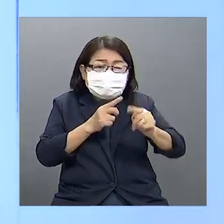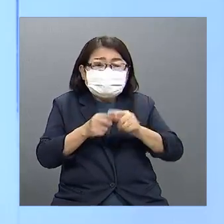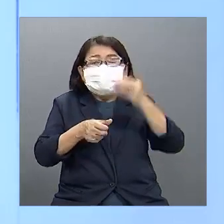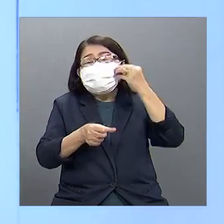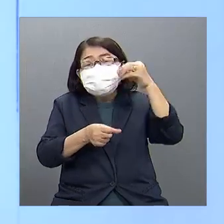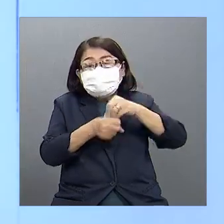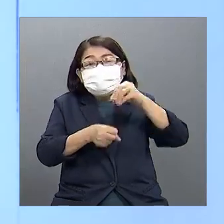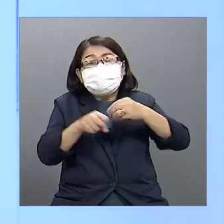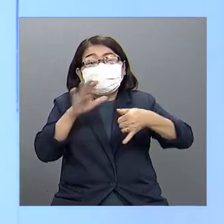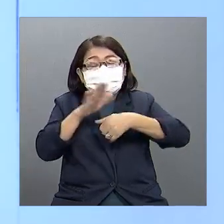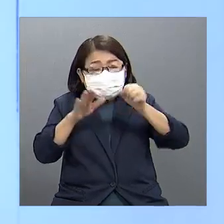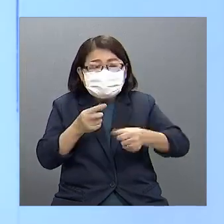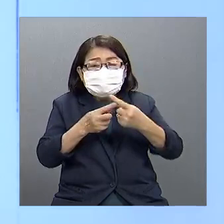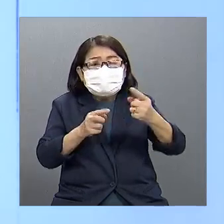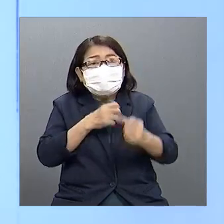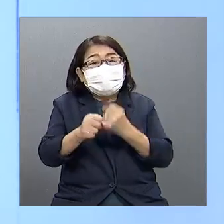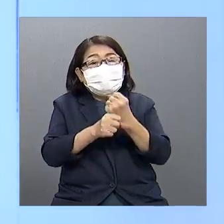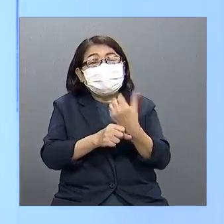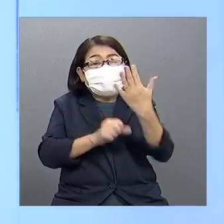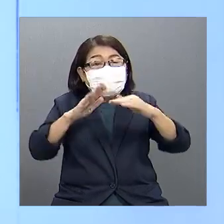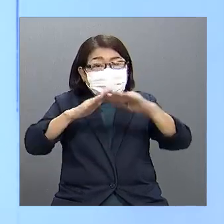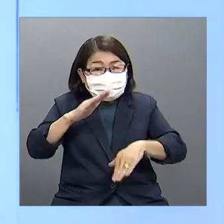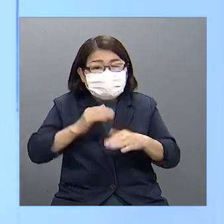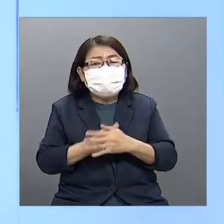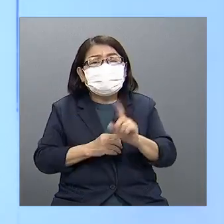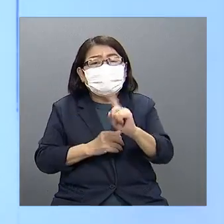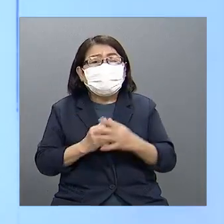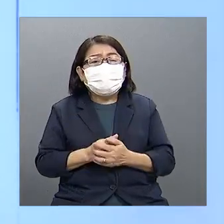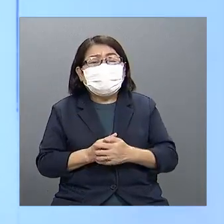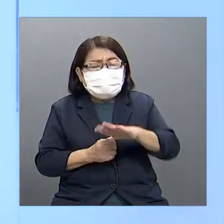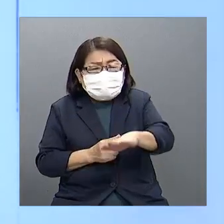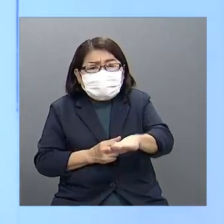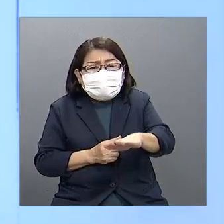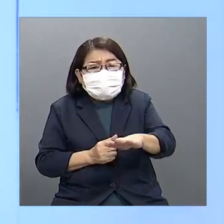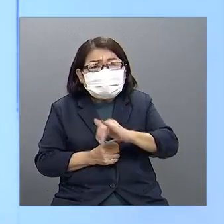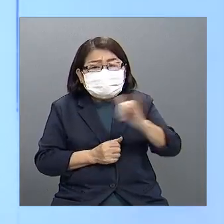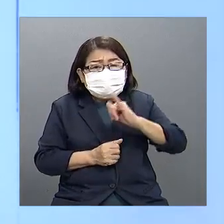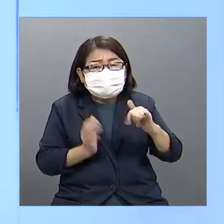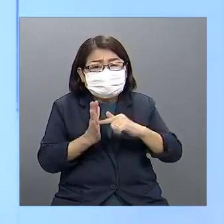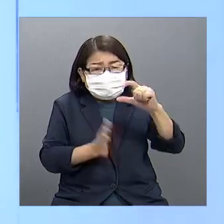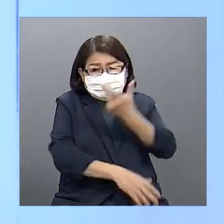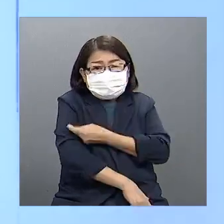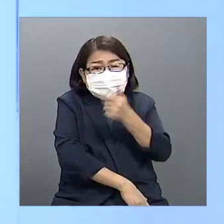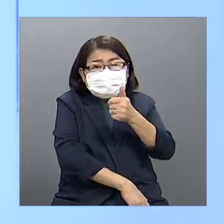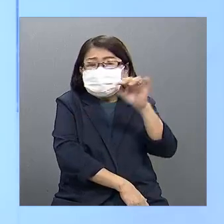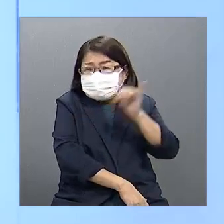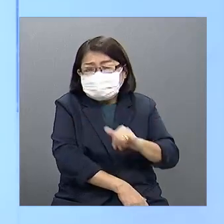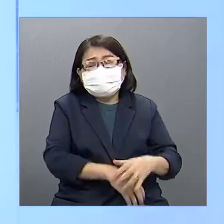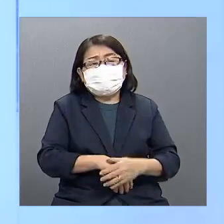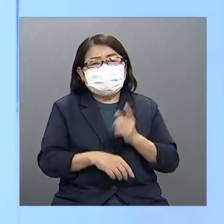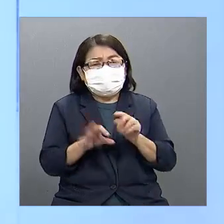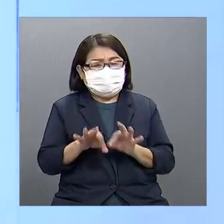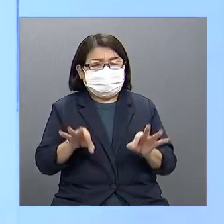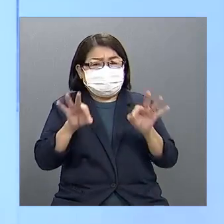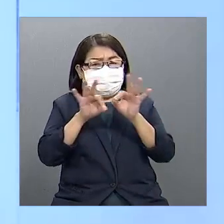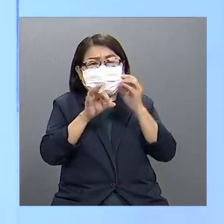องๆที่มีอายุต่ำกว่า5ปีนี้เป็นเด็กๆที่ไม่สามารถที่จะฉีดวัคซีนได้ในช่วงนี้นะคะดังนั้นจึงมีความจำเป็นที่จะต้องอยู่ที่บ้านนั่น